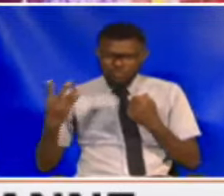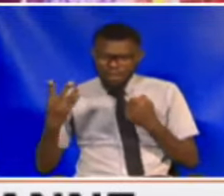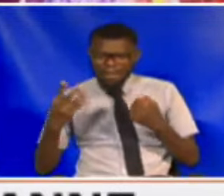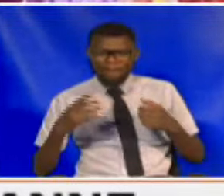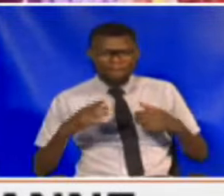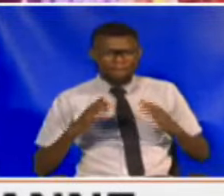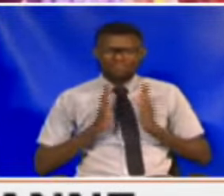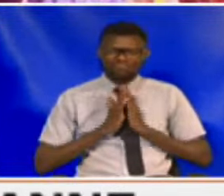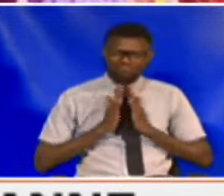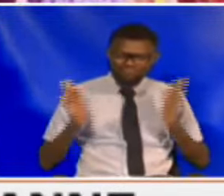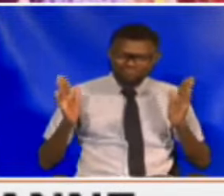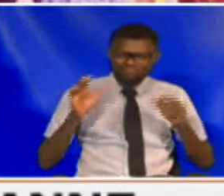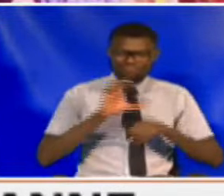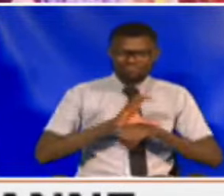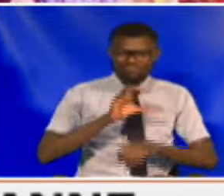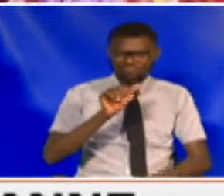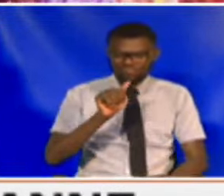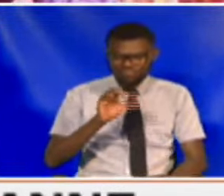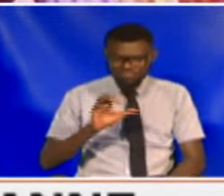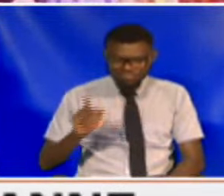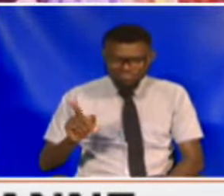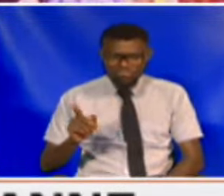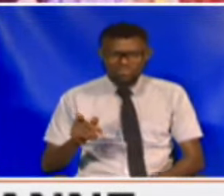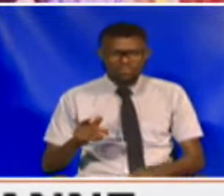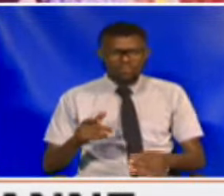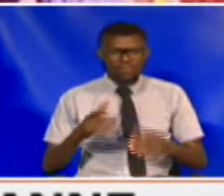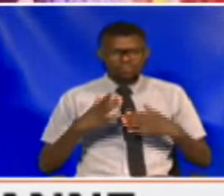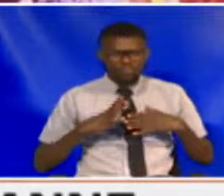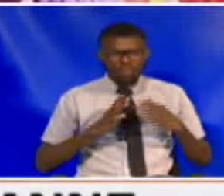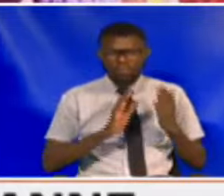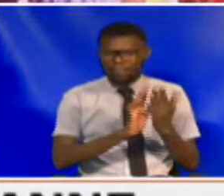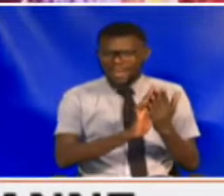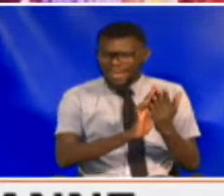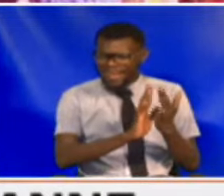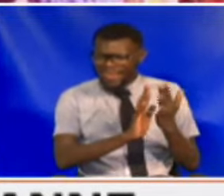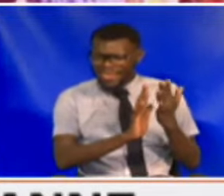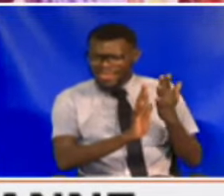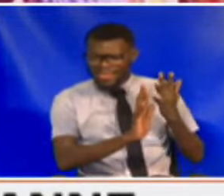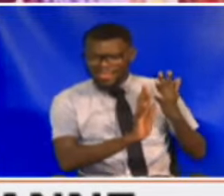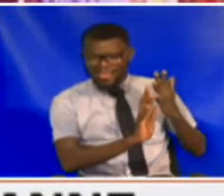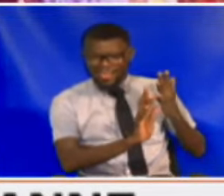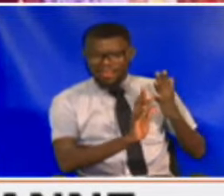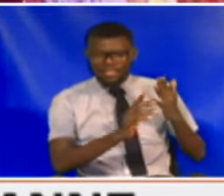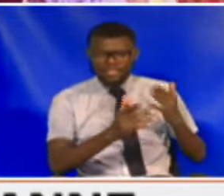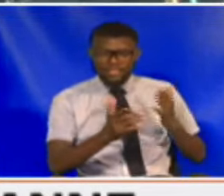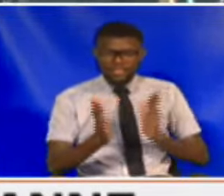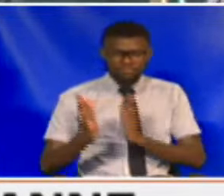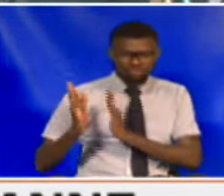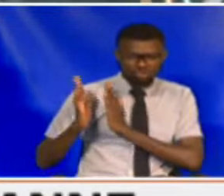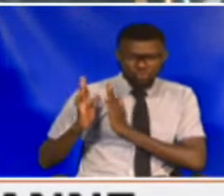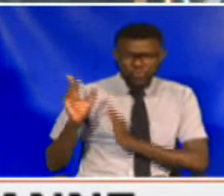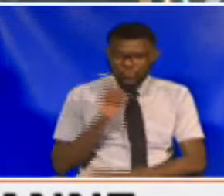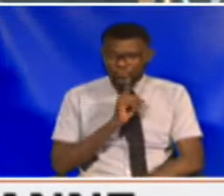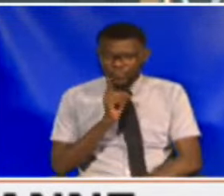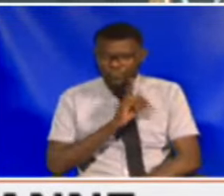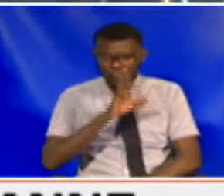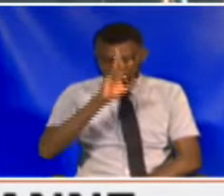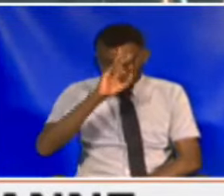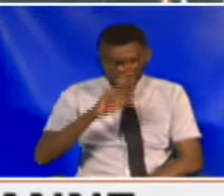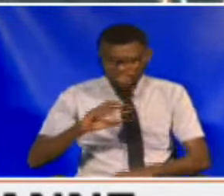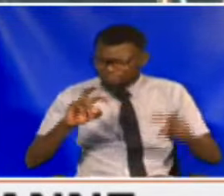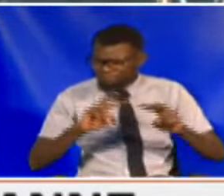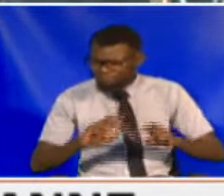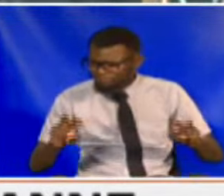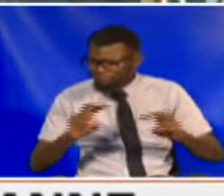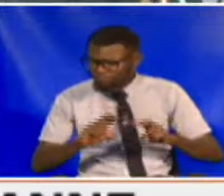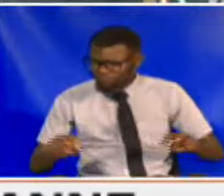na makasisi wa ACK walilazimika kupanga foleni katika vizuizi vya usalama vilivyowekwa na polisi, ambapo ukaguzi mkali